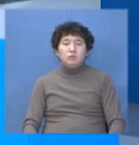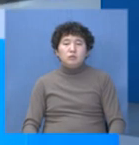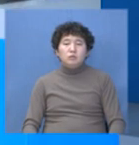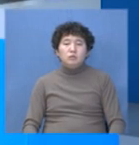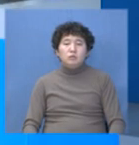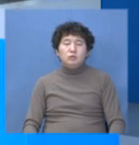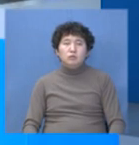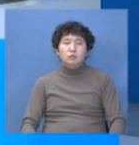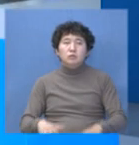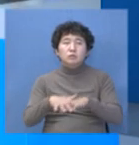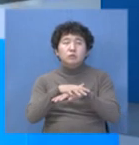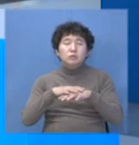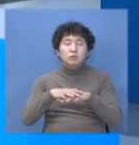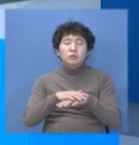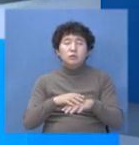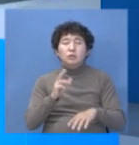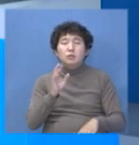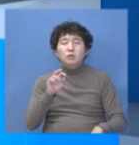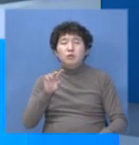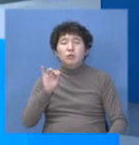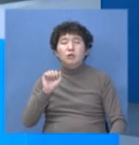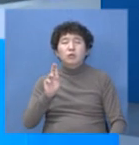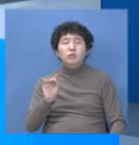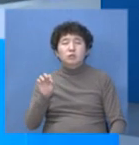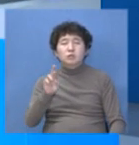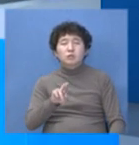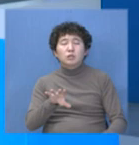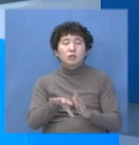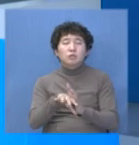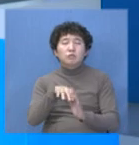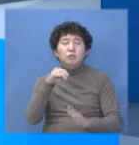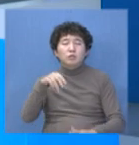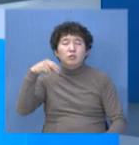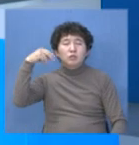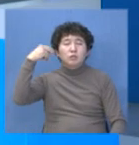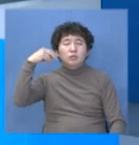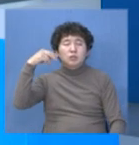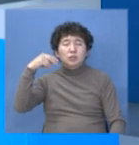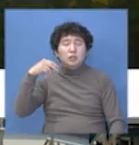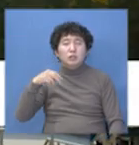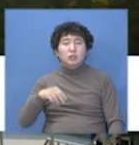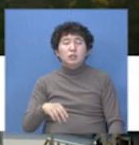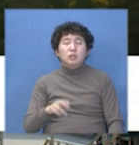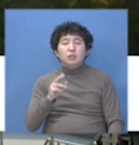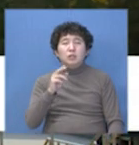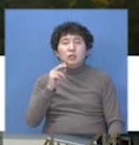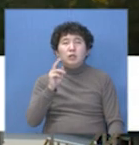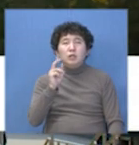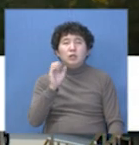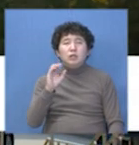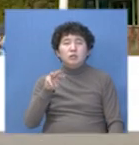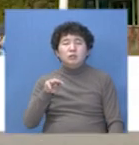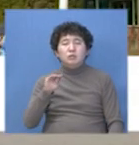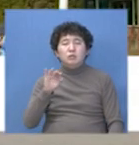Халықтық коалицияның таңдауы кемел келешекке бастаған берік қадам. Алдағы президент сайлауына Қасым Жомарт Тоқаевтың кандидатурасын ұсынып